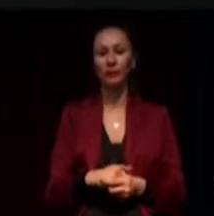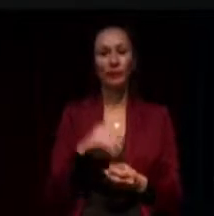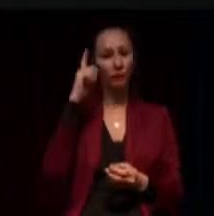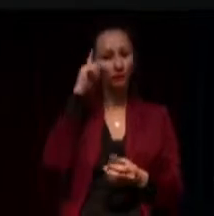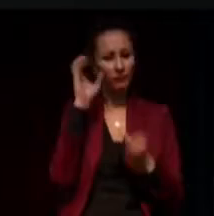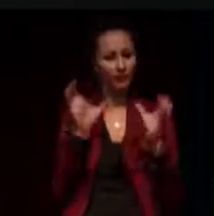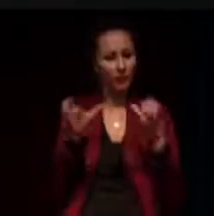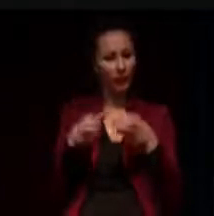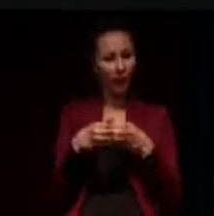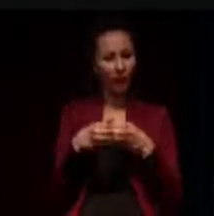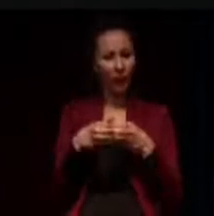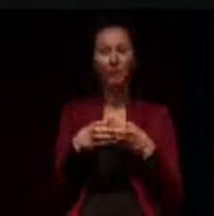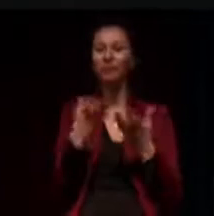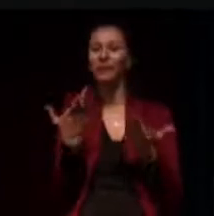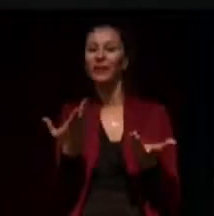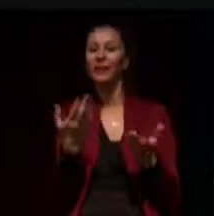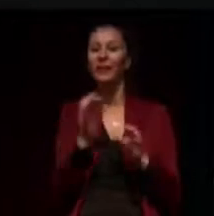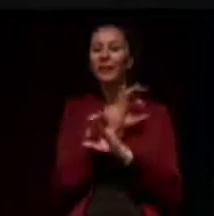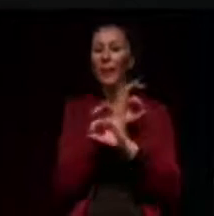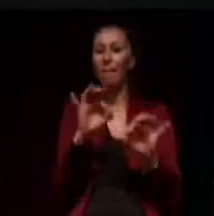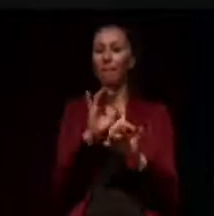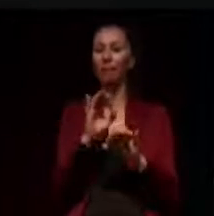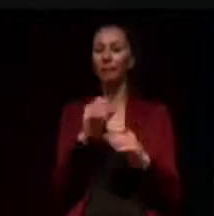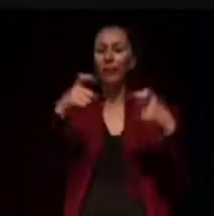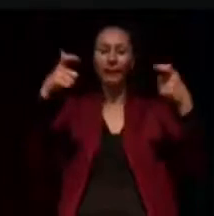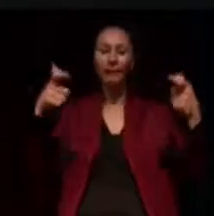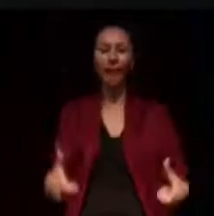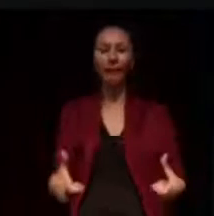kavramını burada çıktı ve dirençli kentin